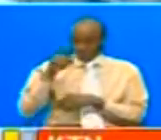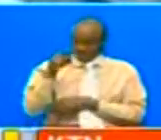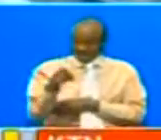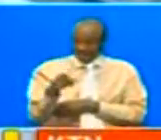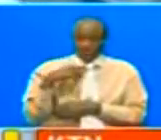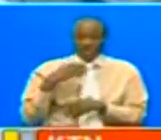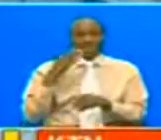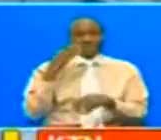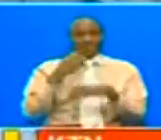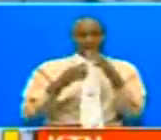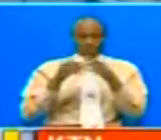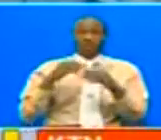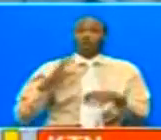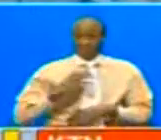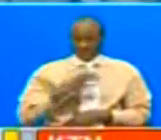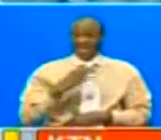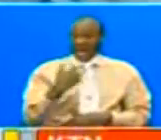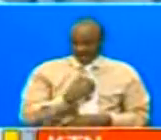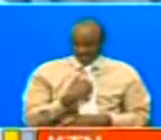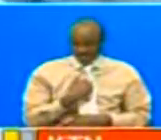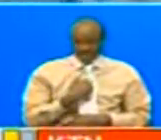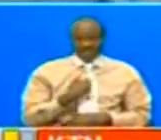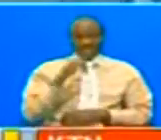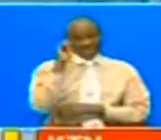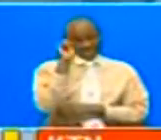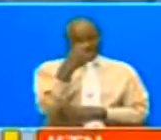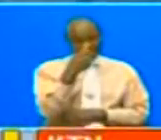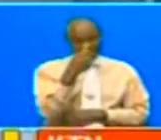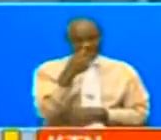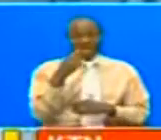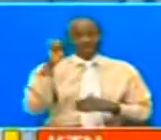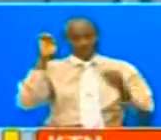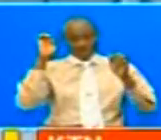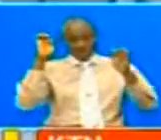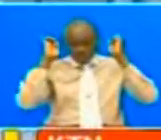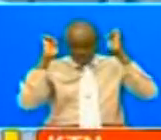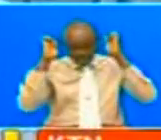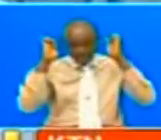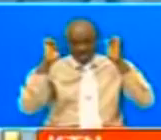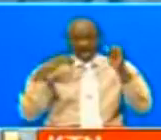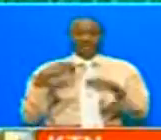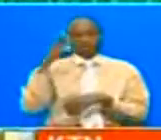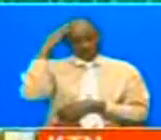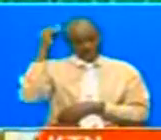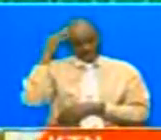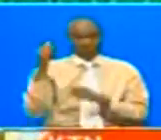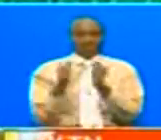tumeunda kamati kati ya Kenya, Ethiopia na Somalia.